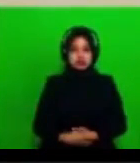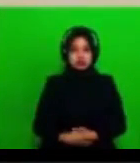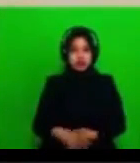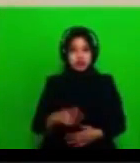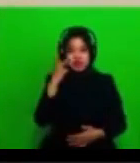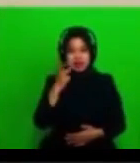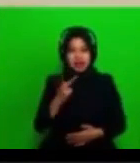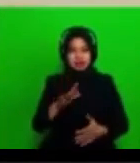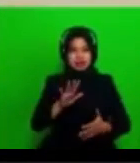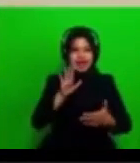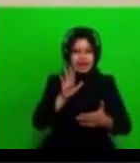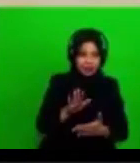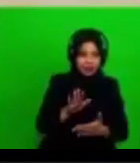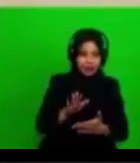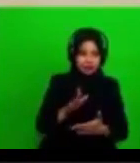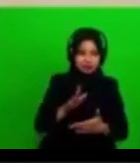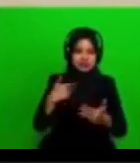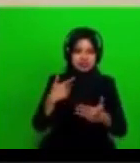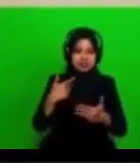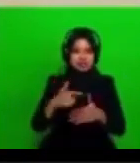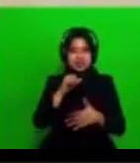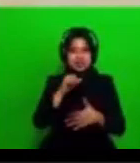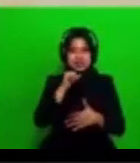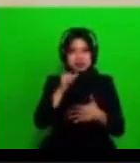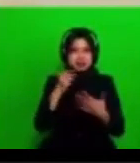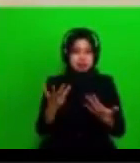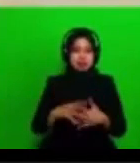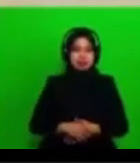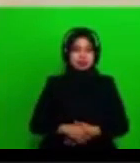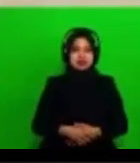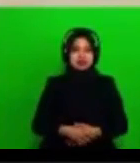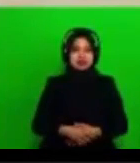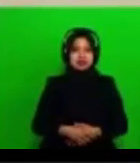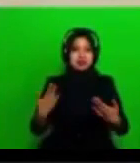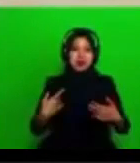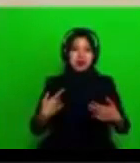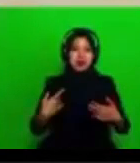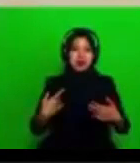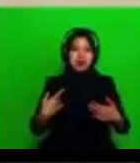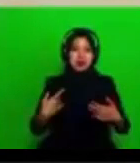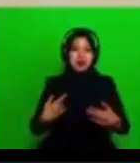Kita lihat. Waduh, ini remnya tuh udah dari jauh. Waduh.